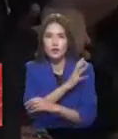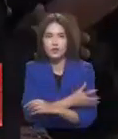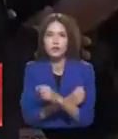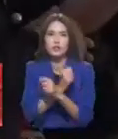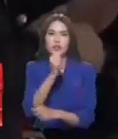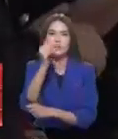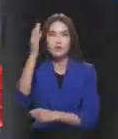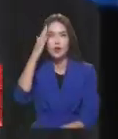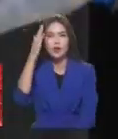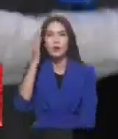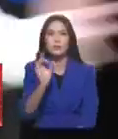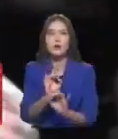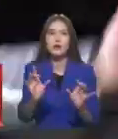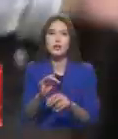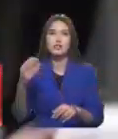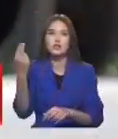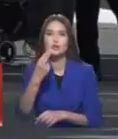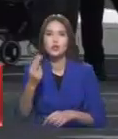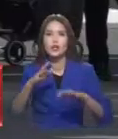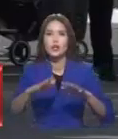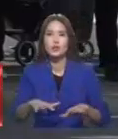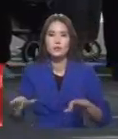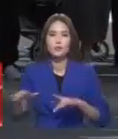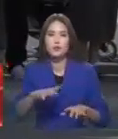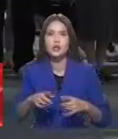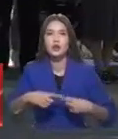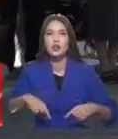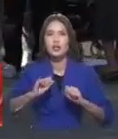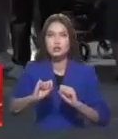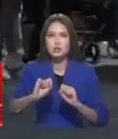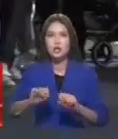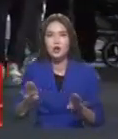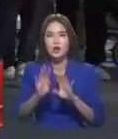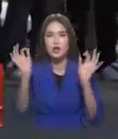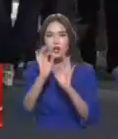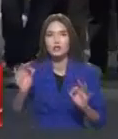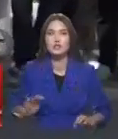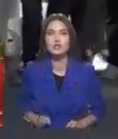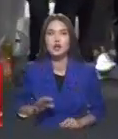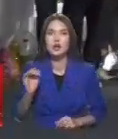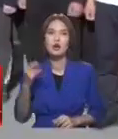работники Акимата. Как рассказали в столичном департаменте по делам обороны, в осеннюю кампанию